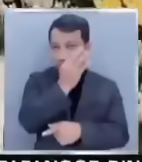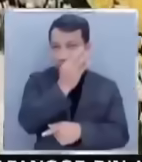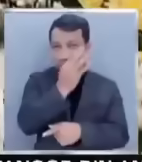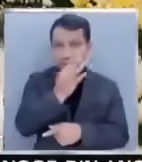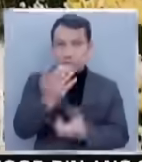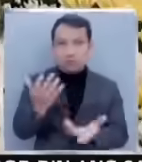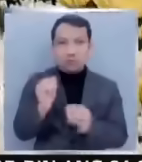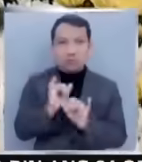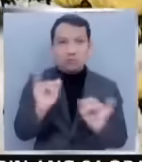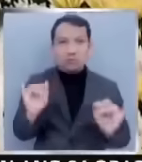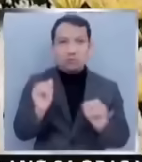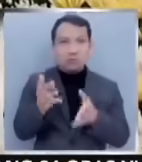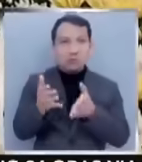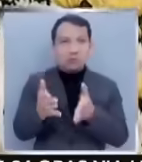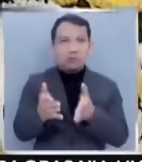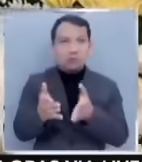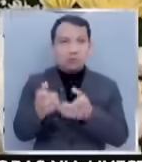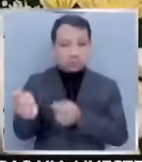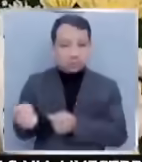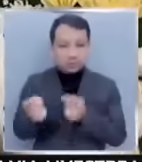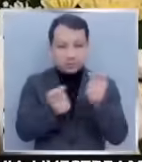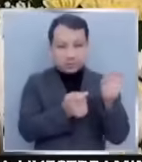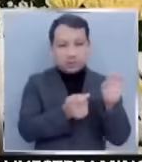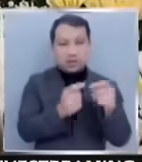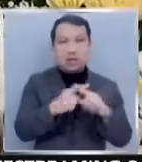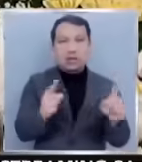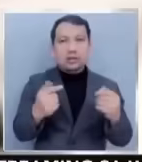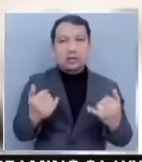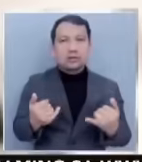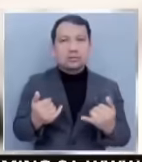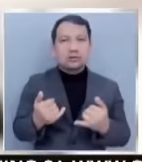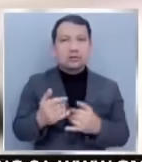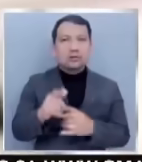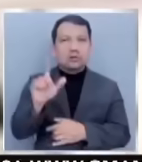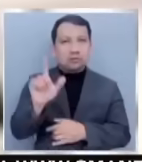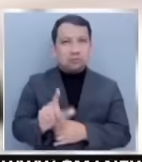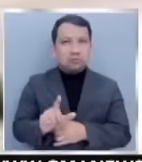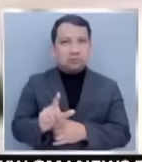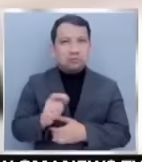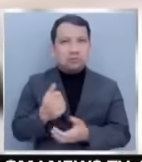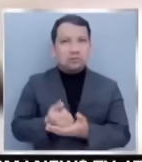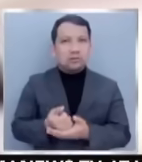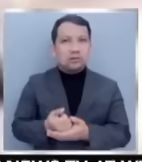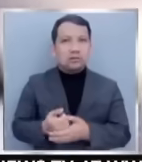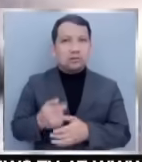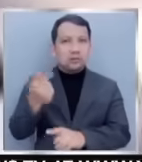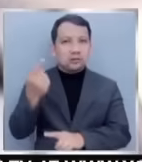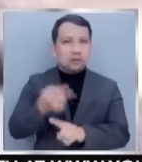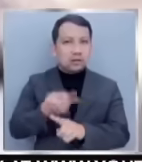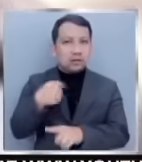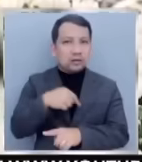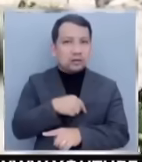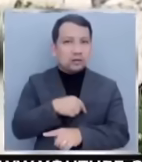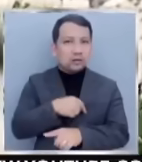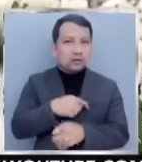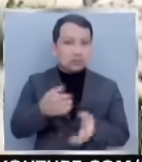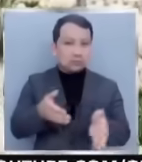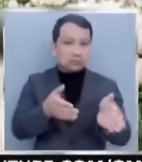silang paraan ng pagta-transport nito. Kaya naman nalulugi sila. Last month yung yung daanan ng